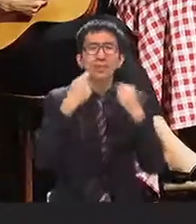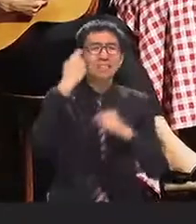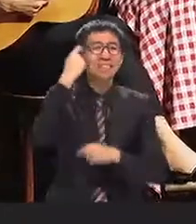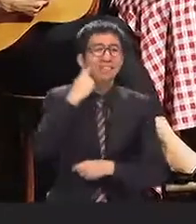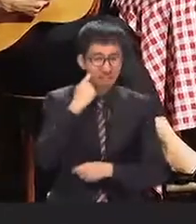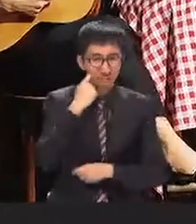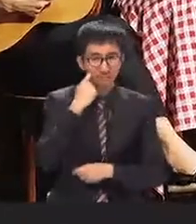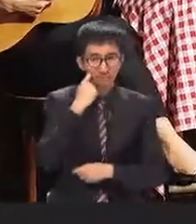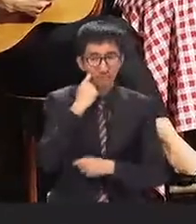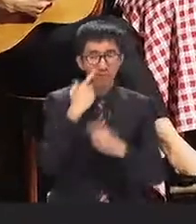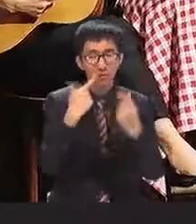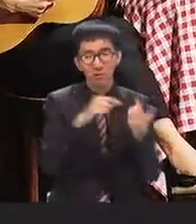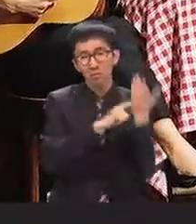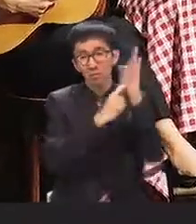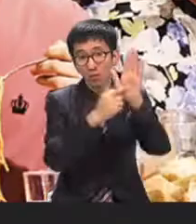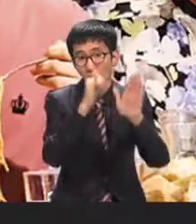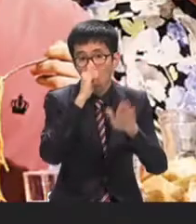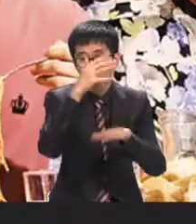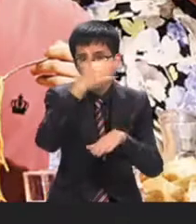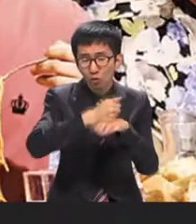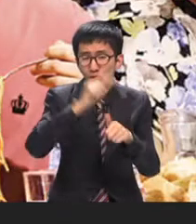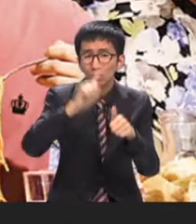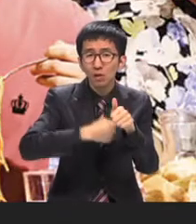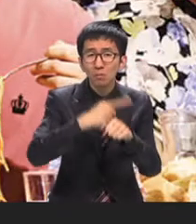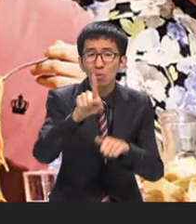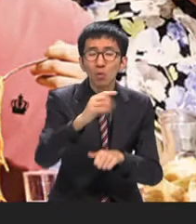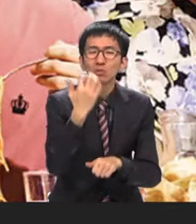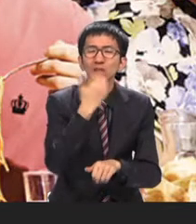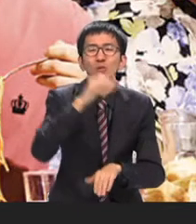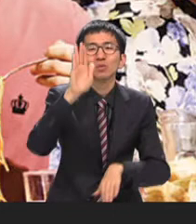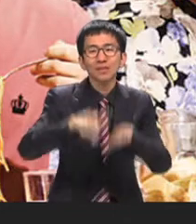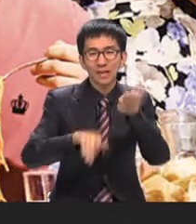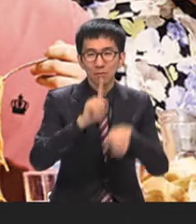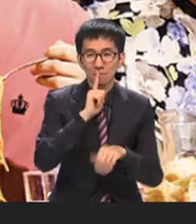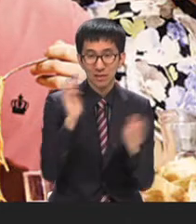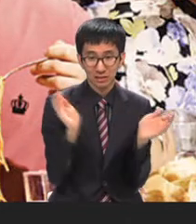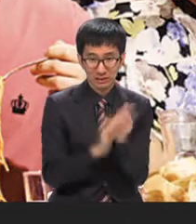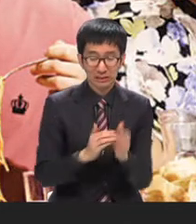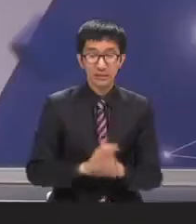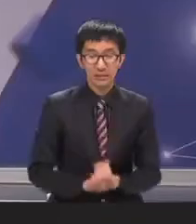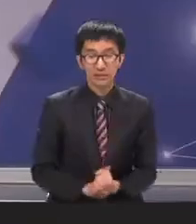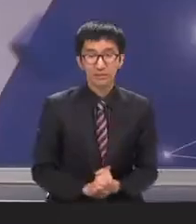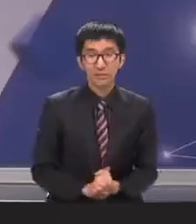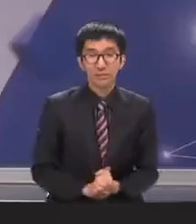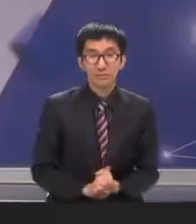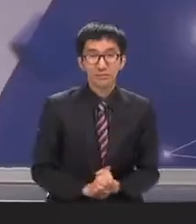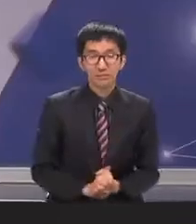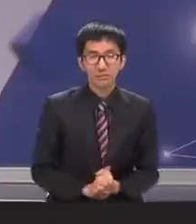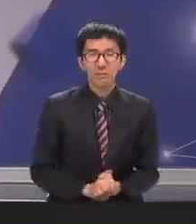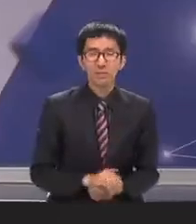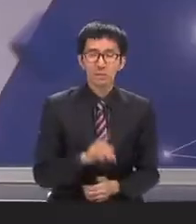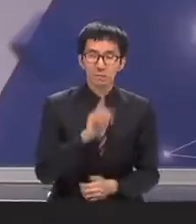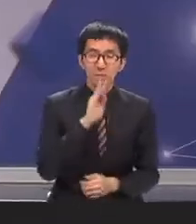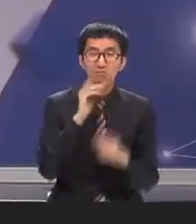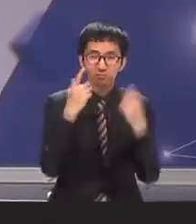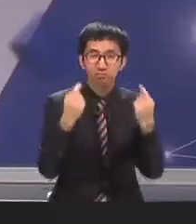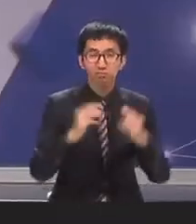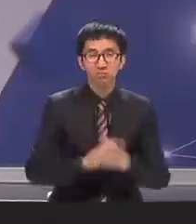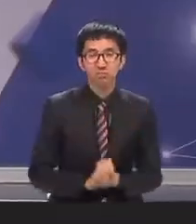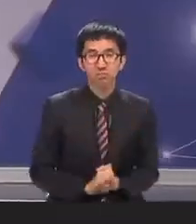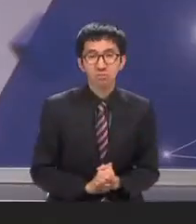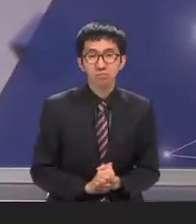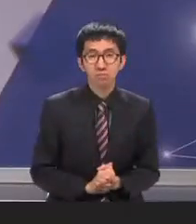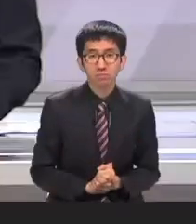요런식으로 묘사를 해서 이걸 인종차별이 다 이게 지금 그 이 화제가 되고 있는 것 같은데 논란이 되고 있는 거죠 그런데